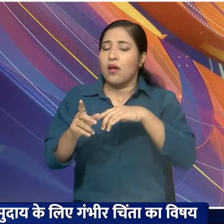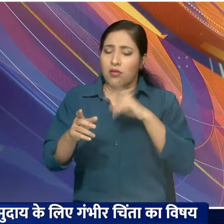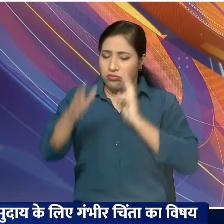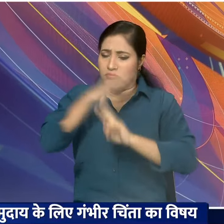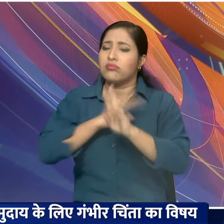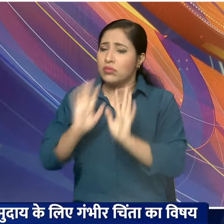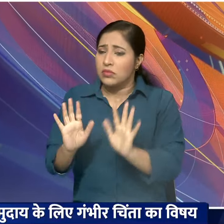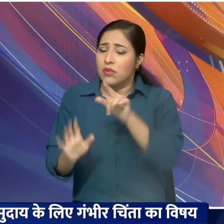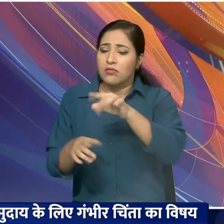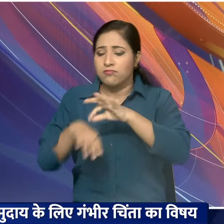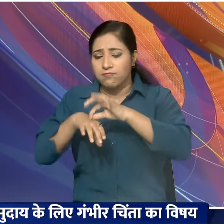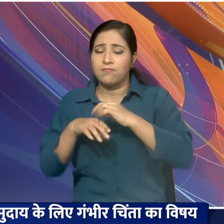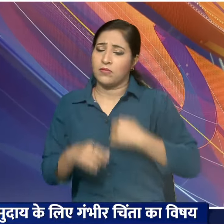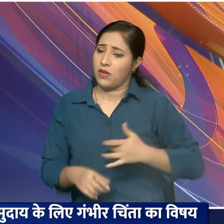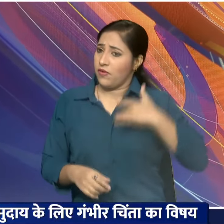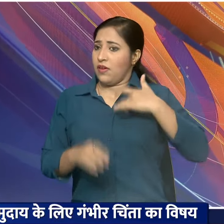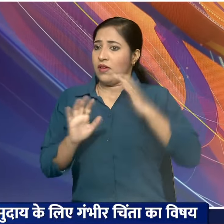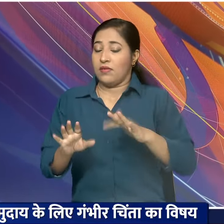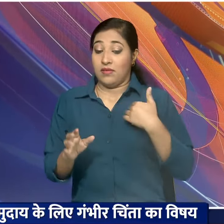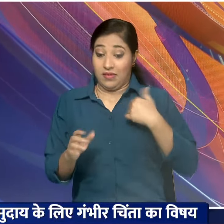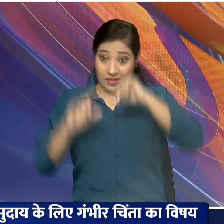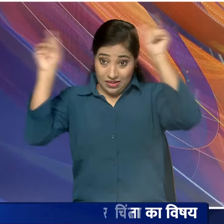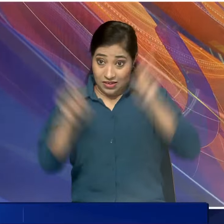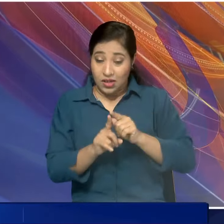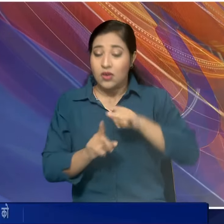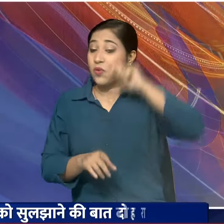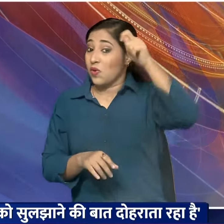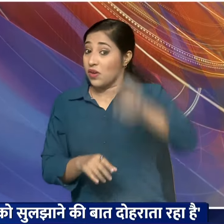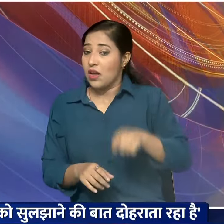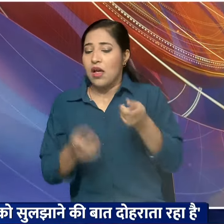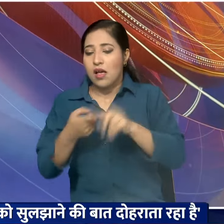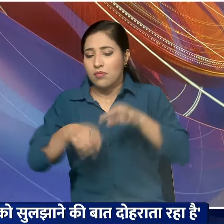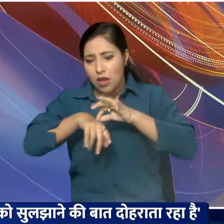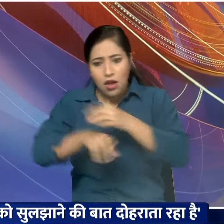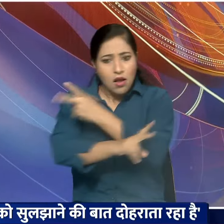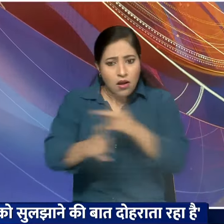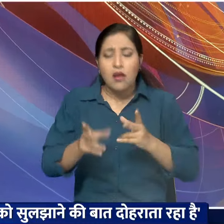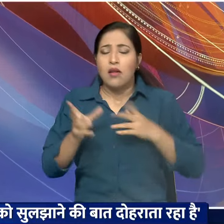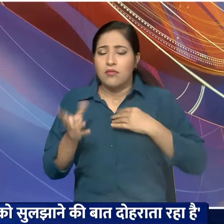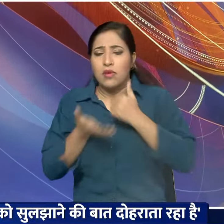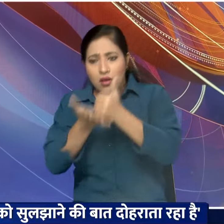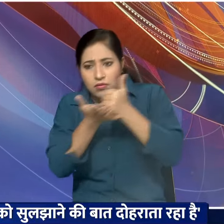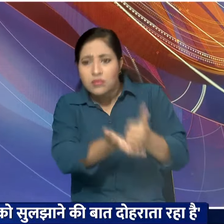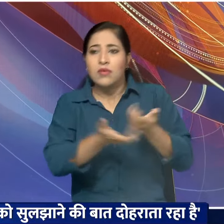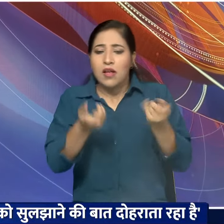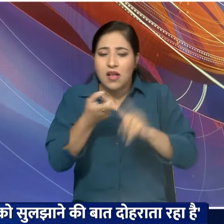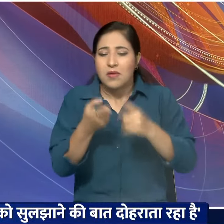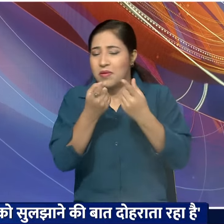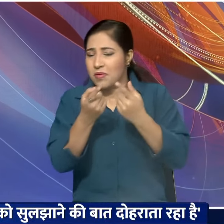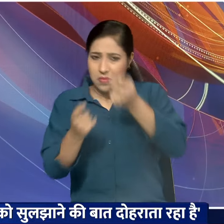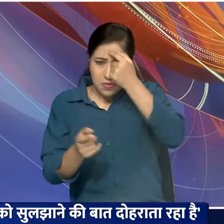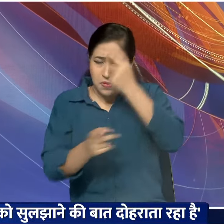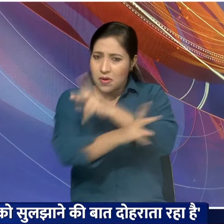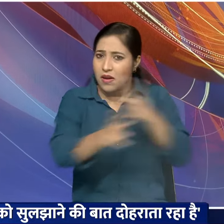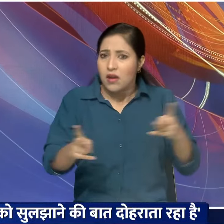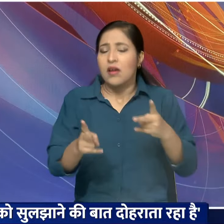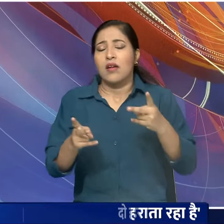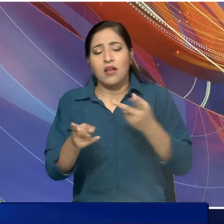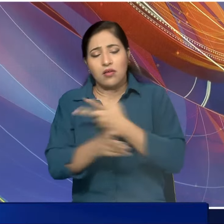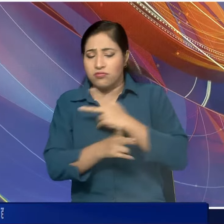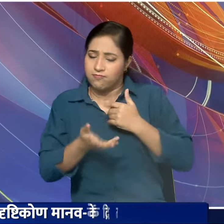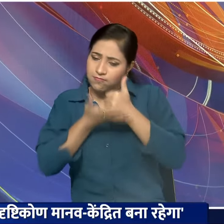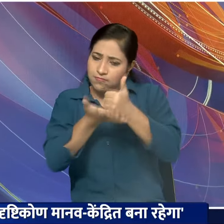ये भी कहा कि हमारी ओर से हम यूक्रेन को मानवीय सहायता और आर्थिक संकट के तहत वैश्विक दक्षिण